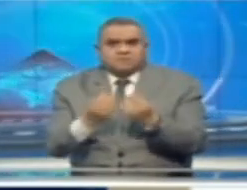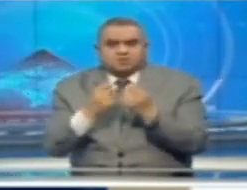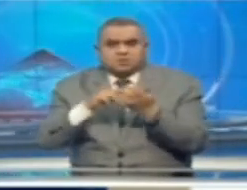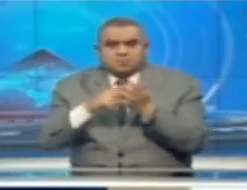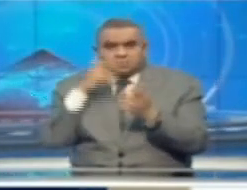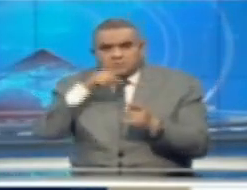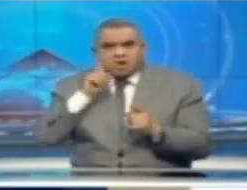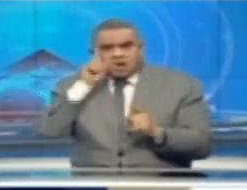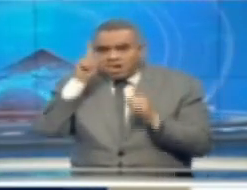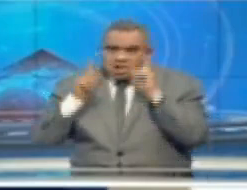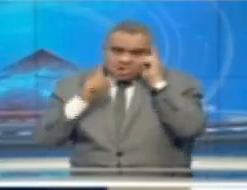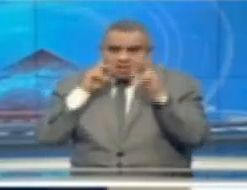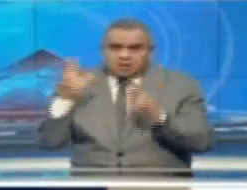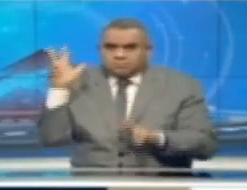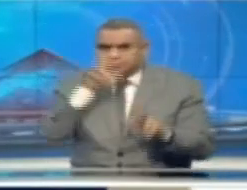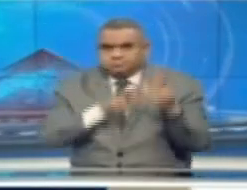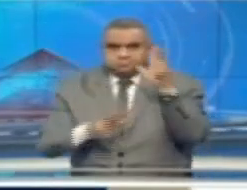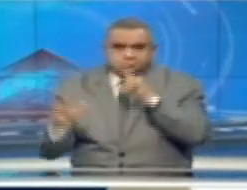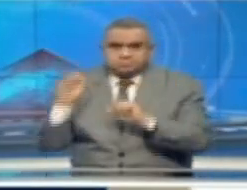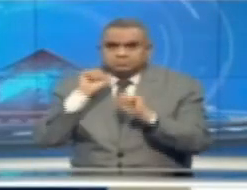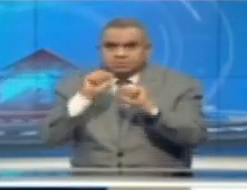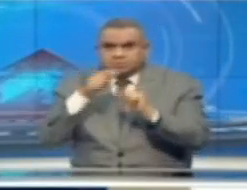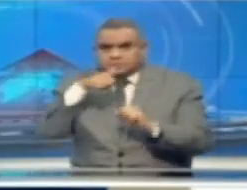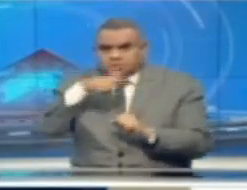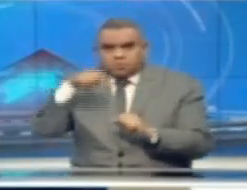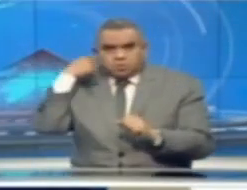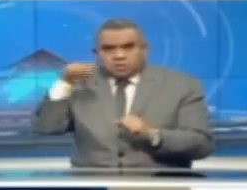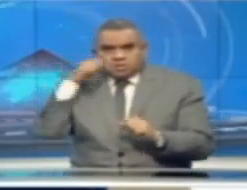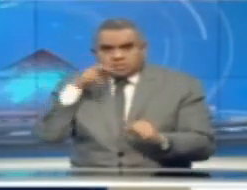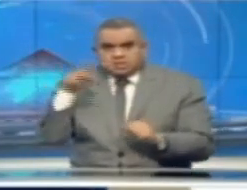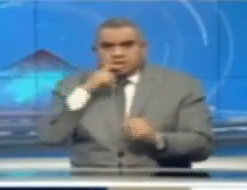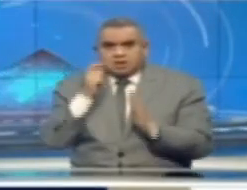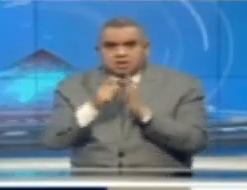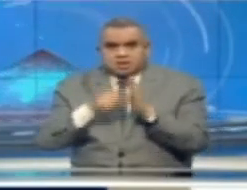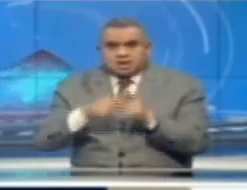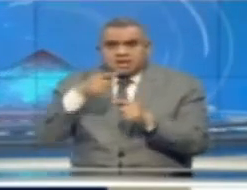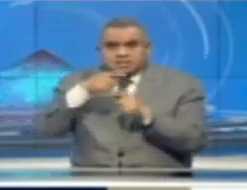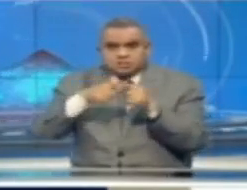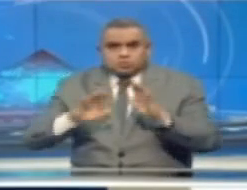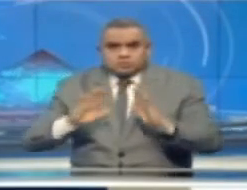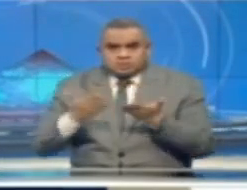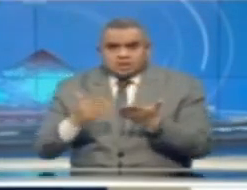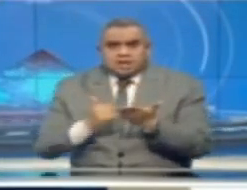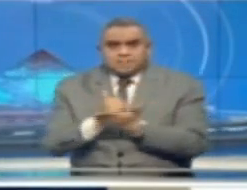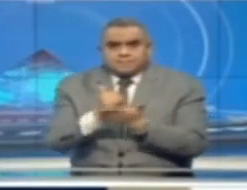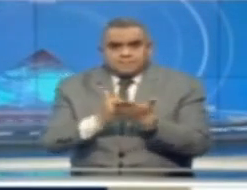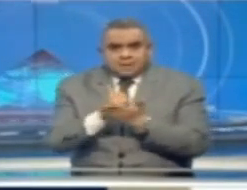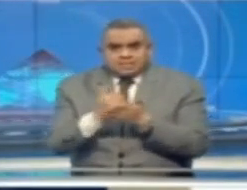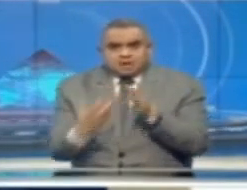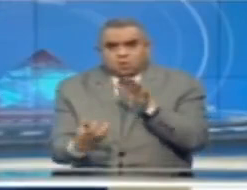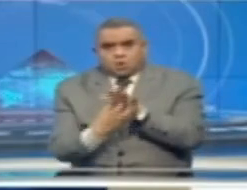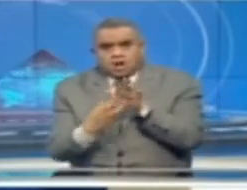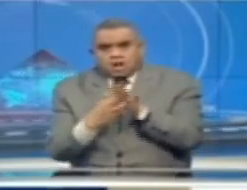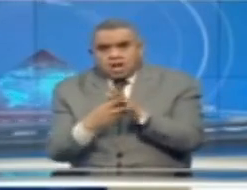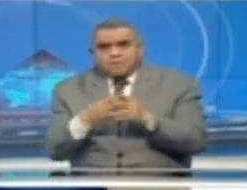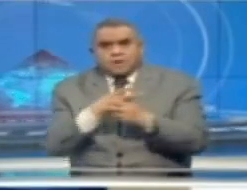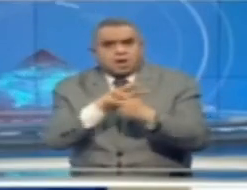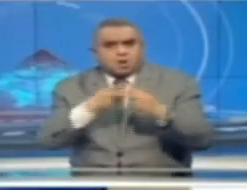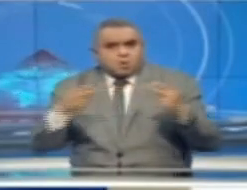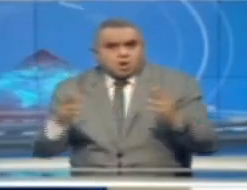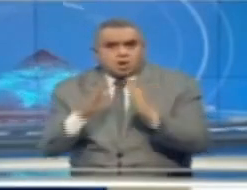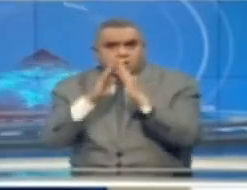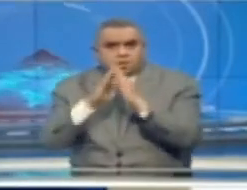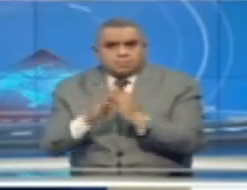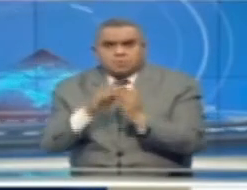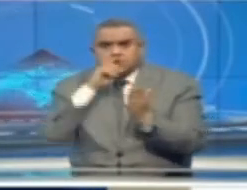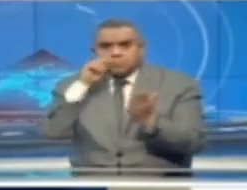وأن المنشور المتداول مزيف. وشددت الوزارتان على أن إجازة منتصف العام الدراسي للمدارس